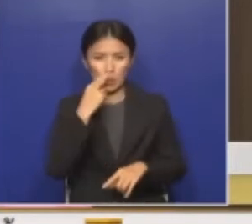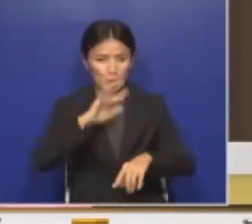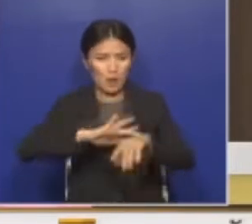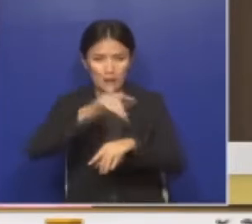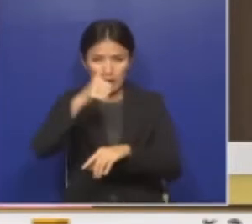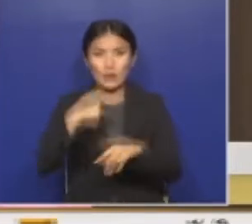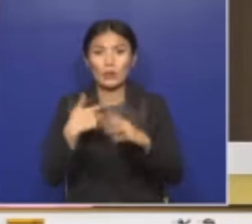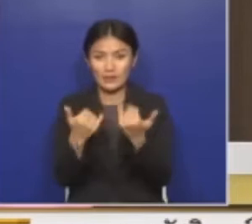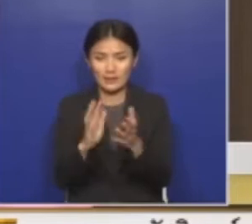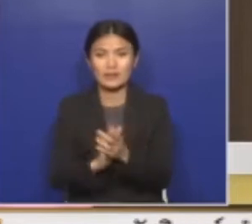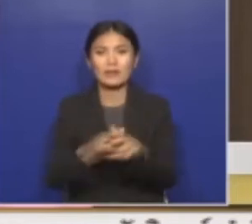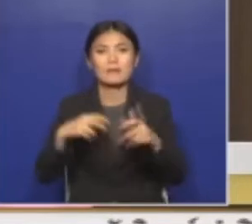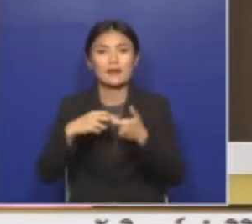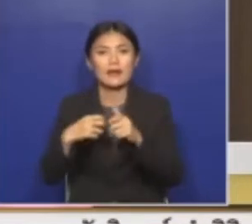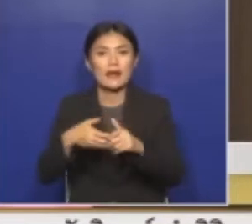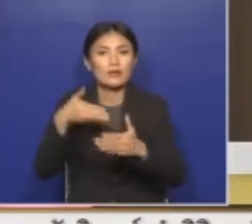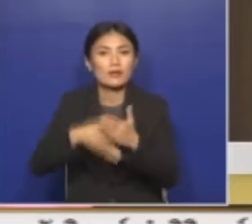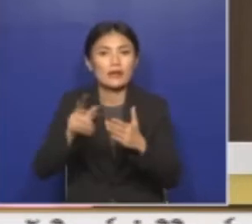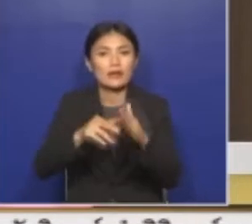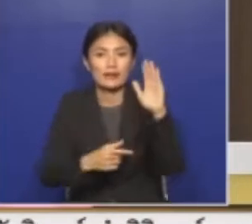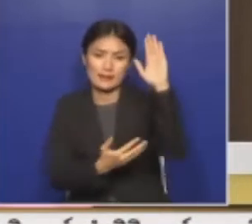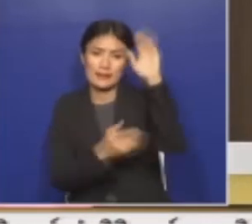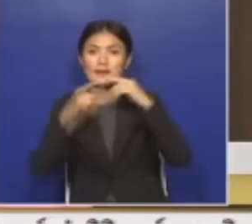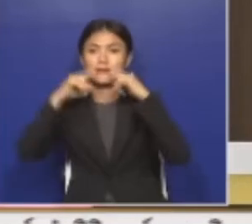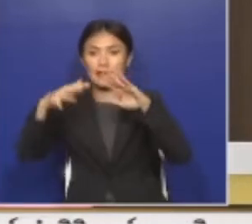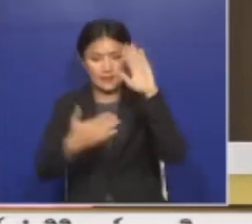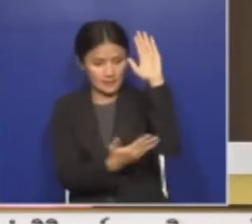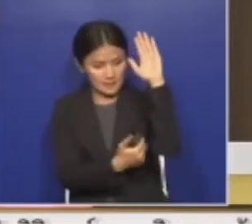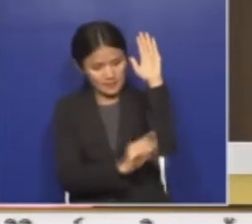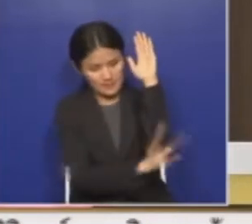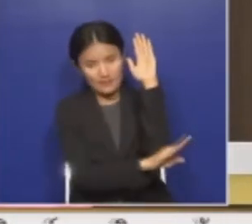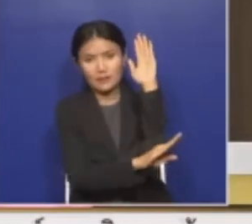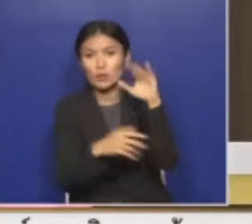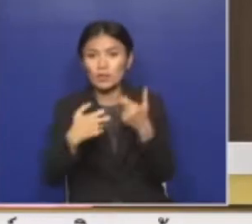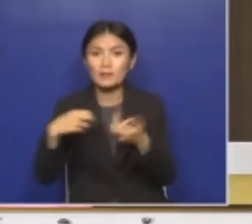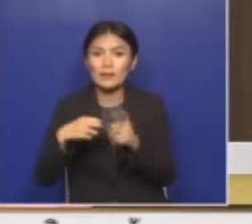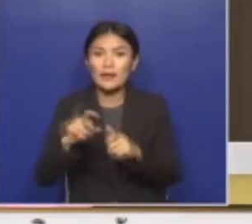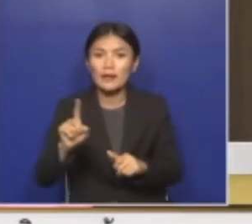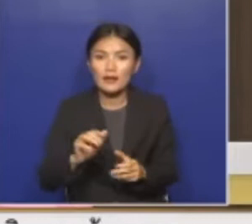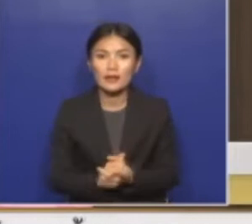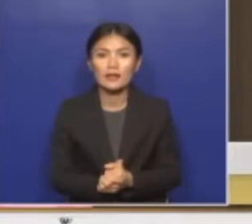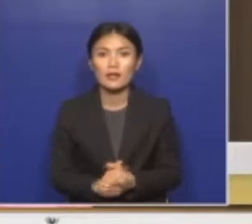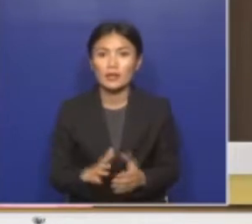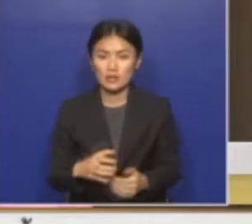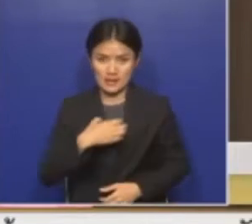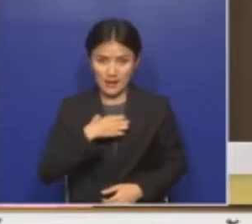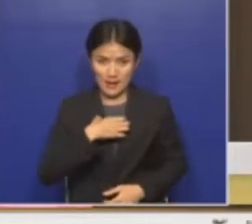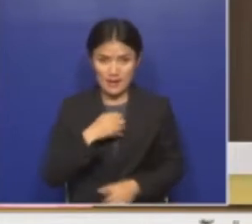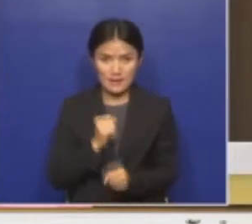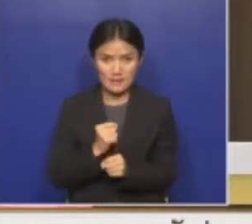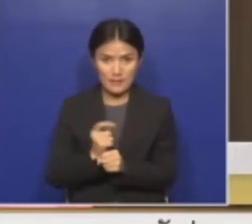อ่าวไทยกะนะมันนะครับที่ท่านพูดนะครับท่านก็ไปเชื่อมาสักทีท่านจะทำแลนด์บีชนะครับ